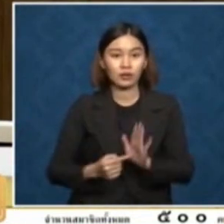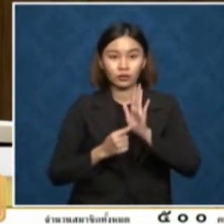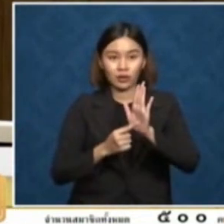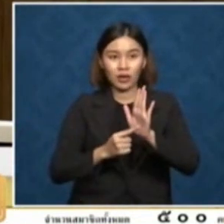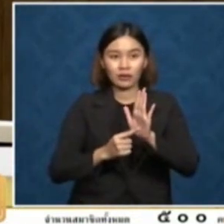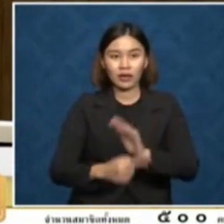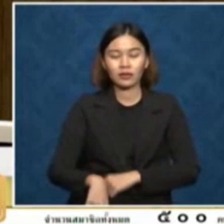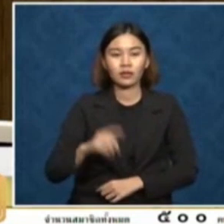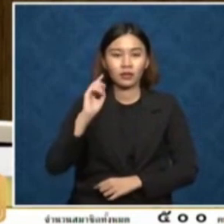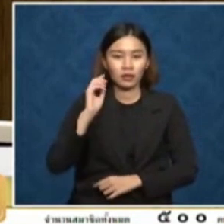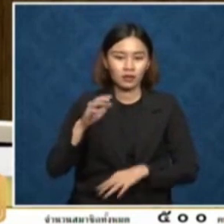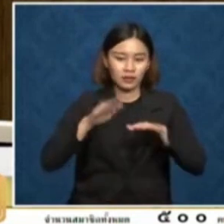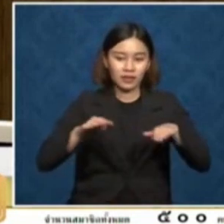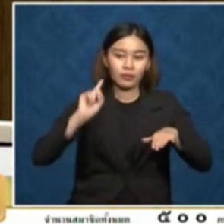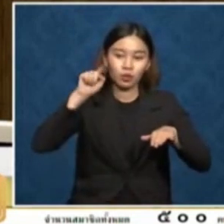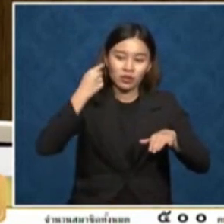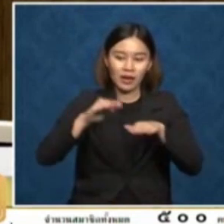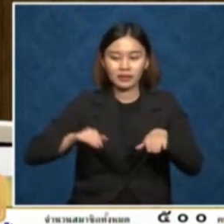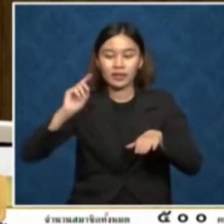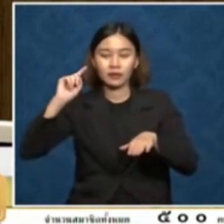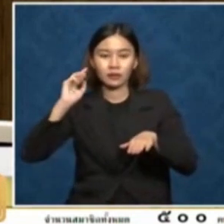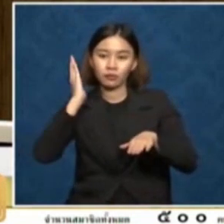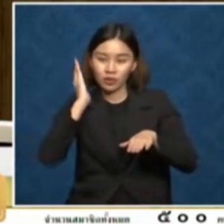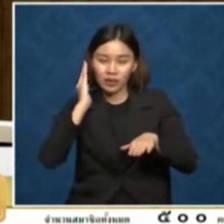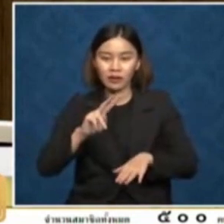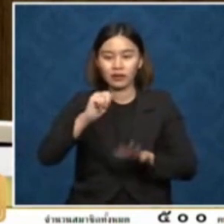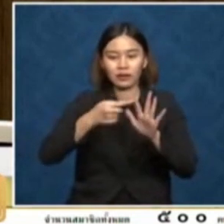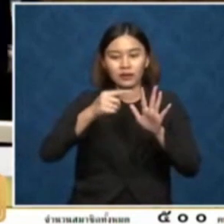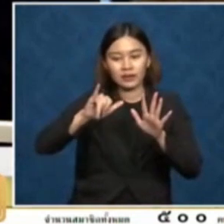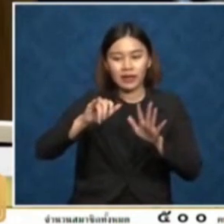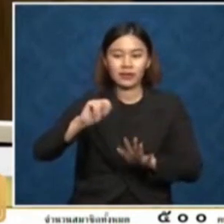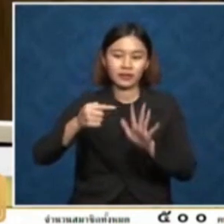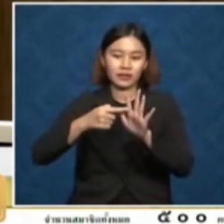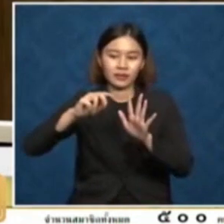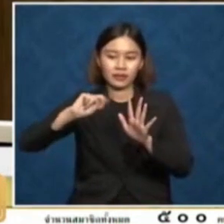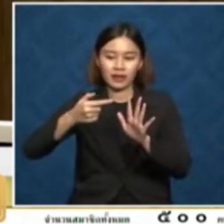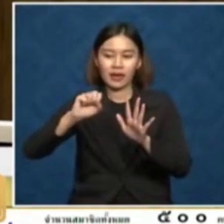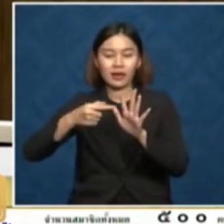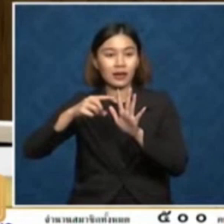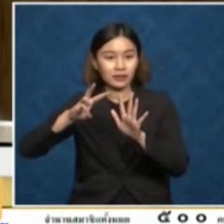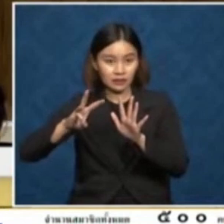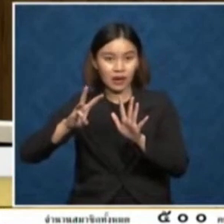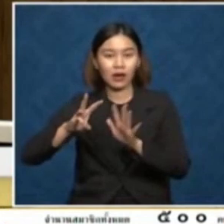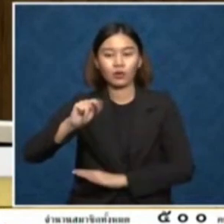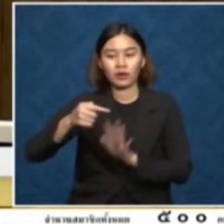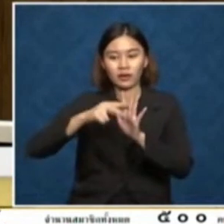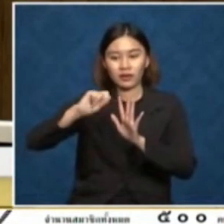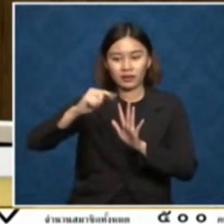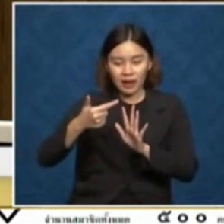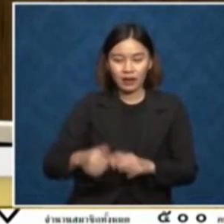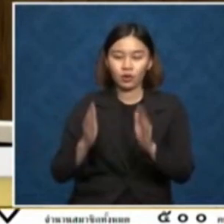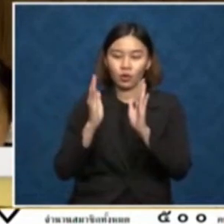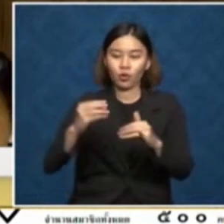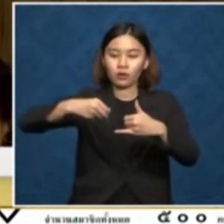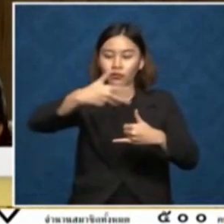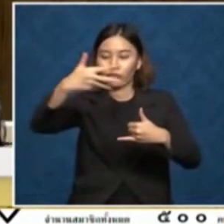ก่เด็กชายเด็กหญิงนายนางสาวและนางส่งผลให้บุคคลข้ามเ